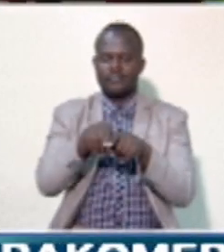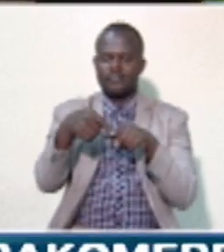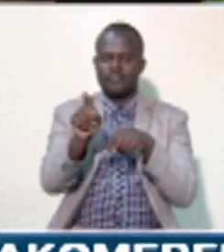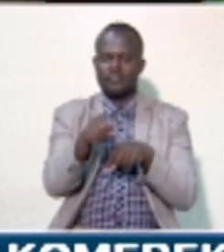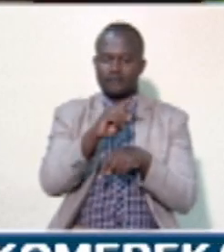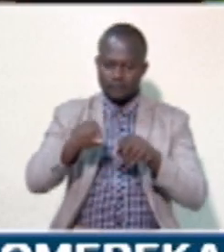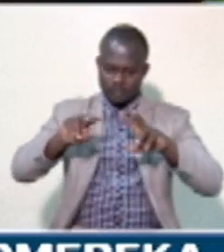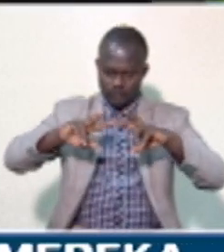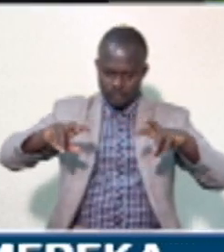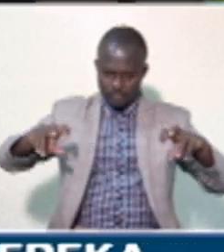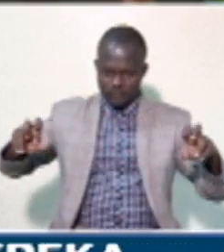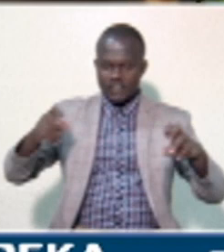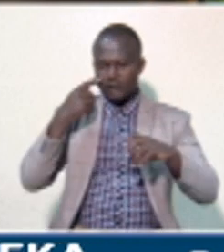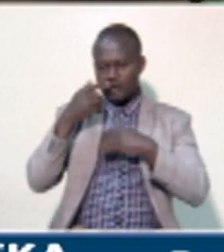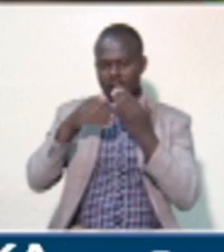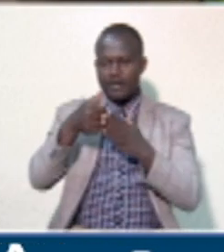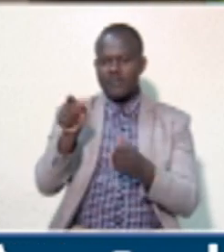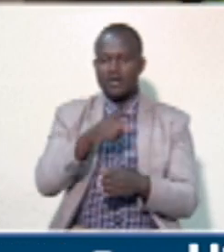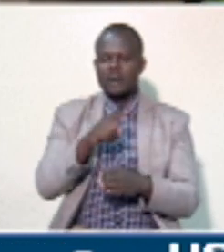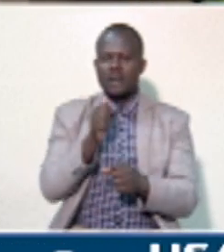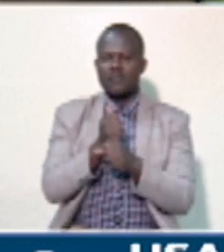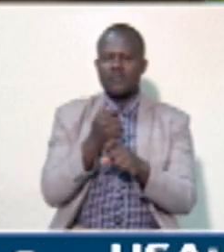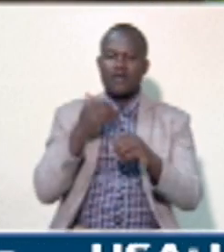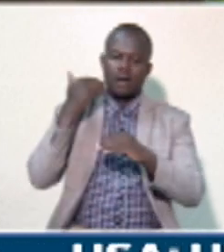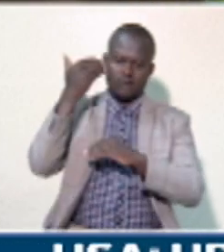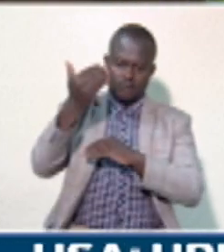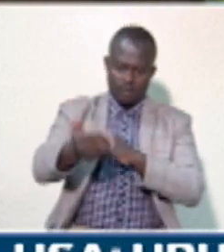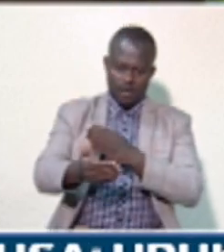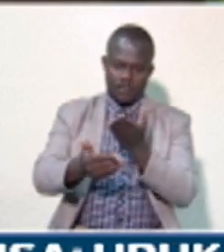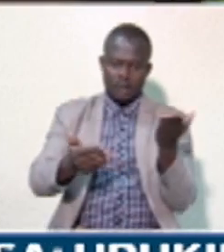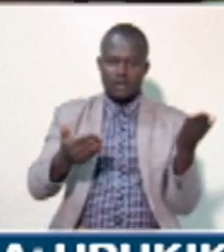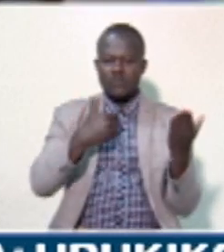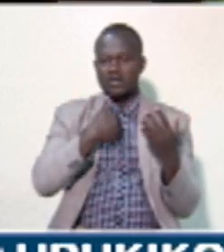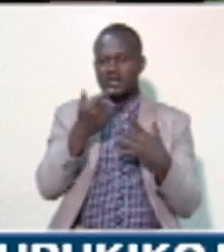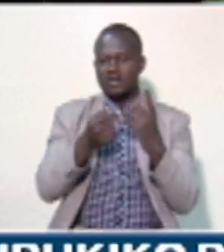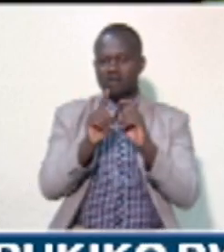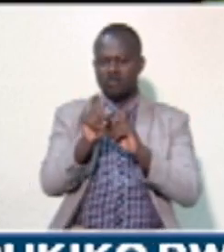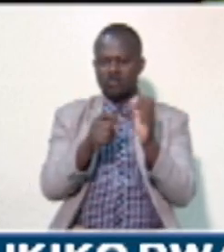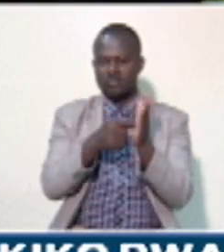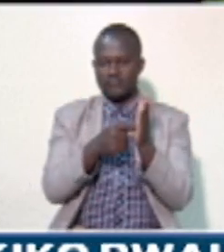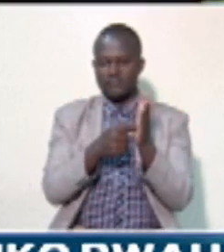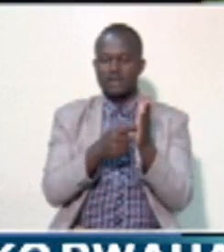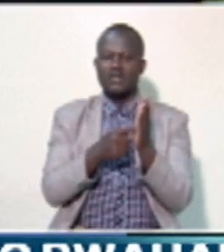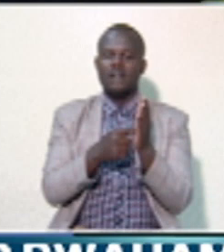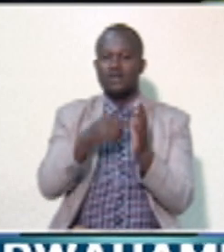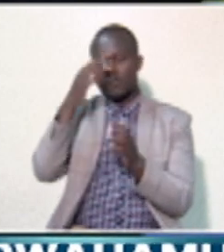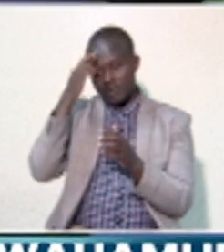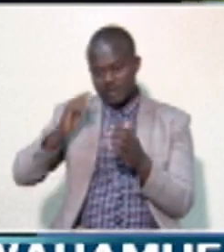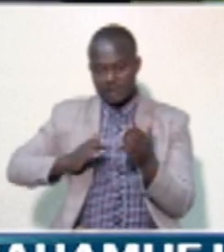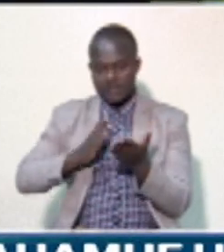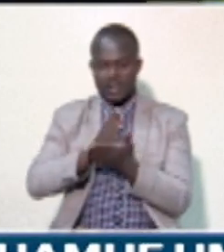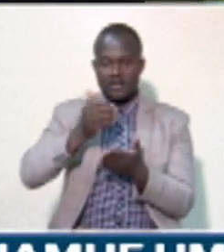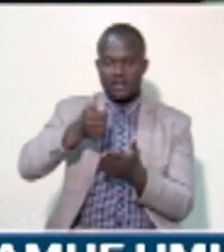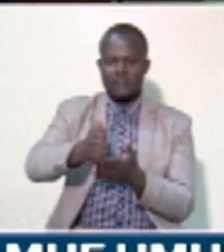ni ukusesengura, tukora ibyo byaha aregwa, noneho tukagira ibyo tumubaza, tukamenyesha uburenganzira bwe.